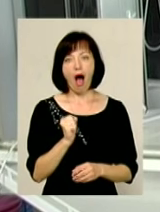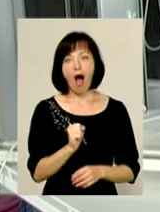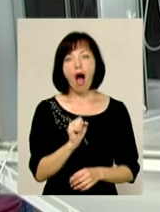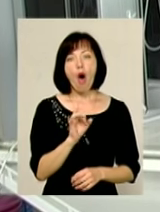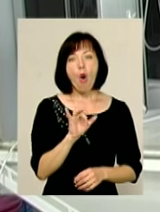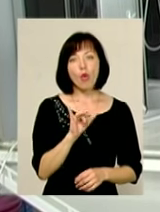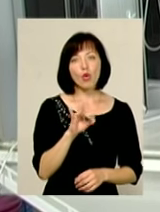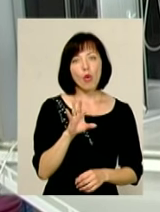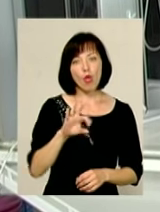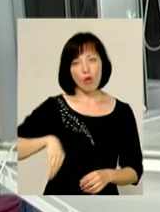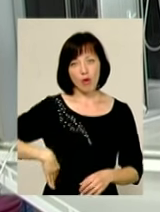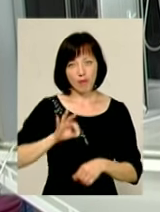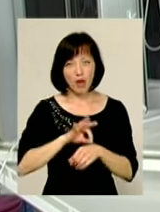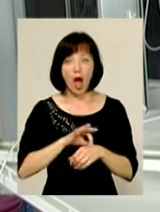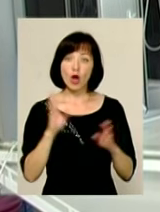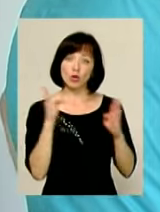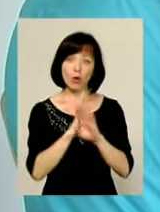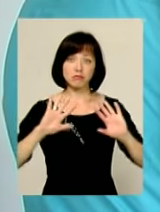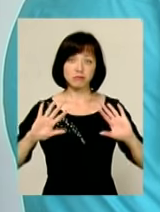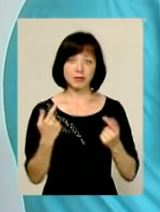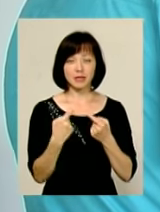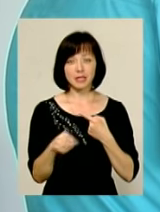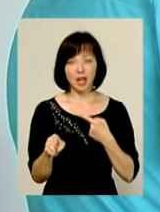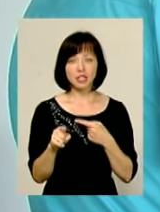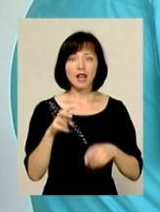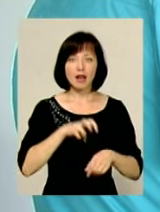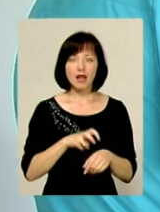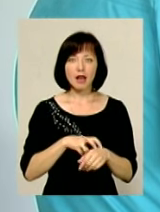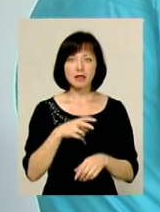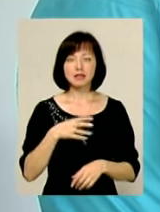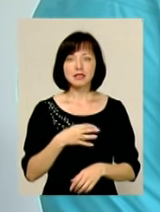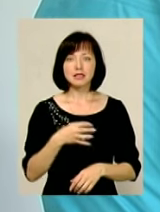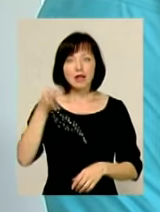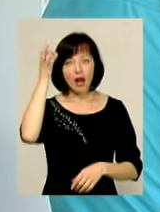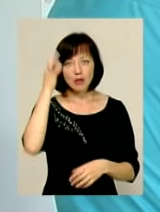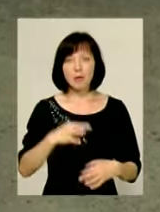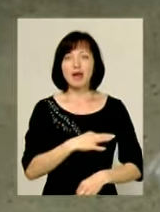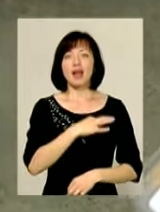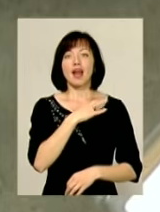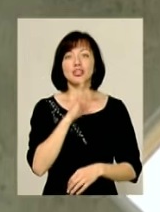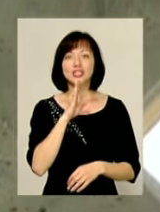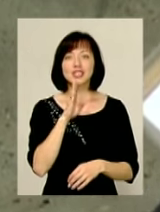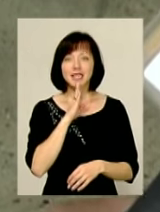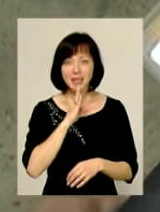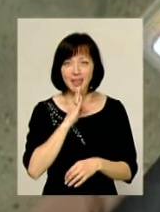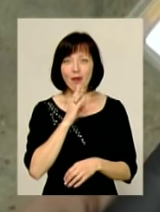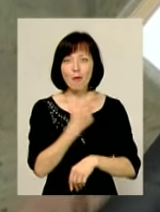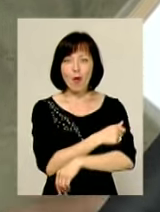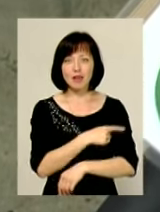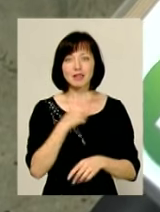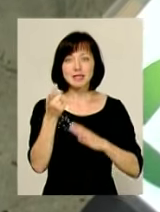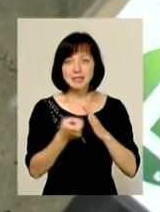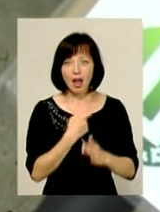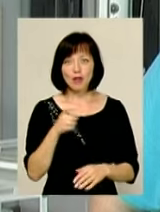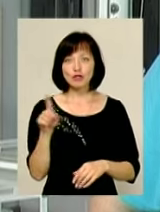урологом. Проте доля склалася інакше. Лікар і досі згадує, як перелякані жінки у поліклініці, дізнавшись, що прийом вестими чоловік,